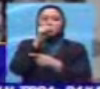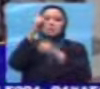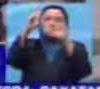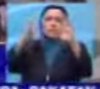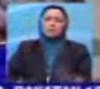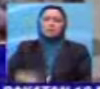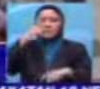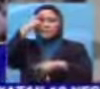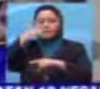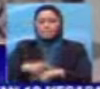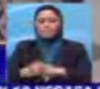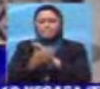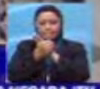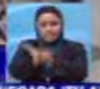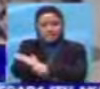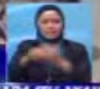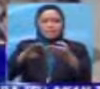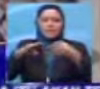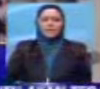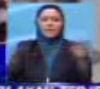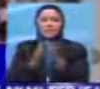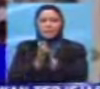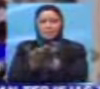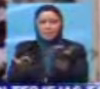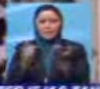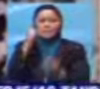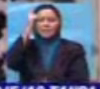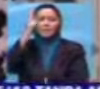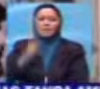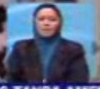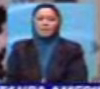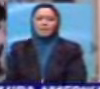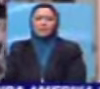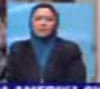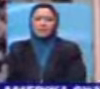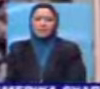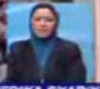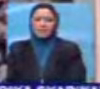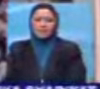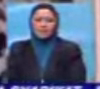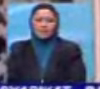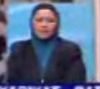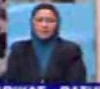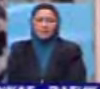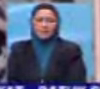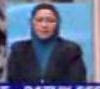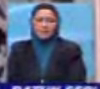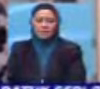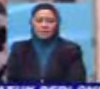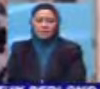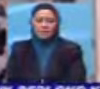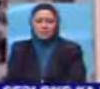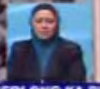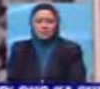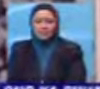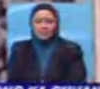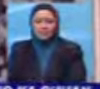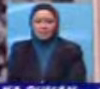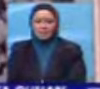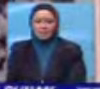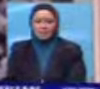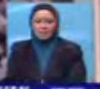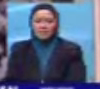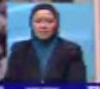bahasa Al-Quran. Haya nadrusu wa natakalam al-lughatul arabiyah. Ma'asalamah, Murizat